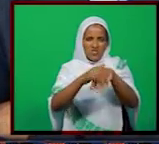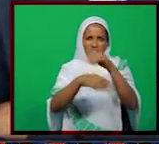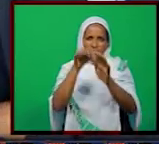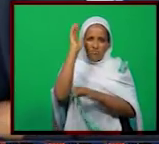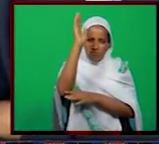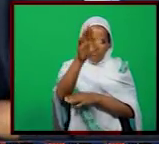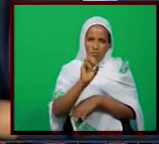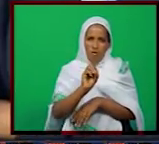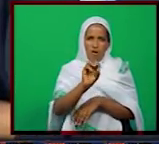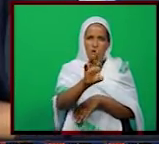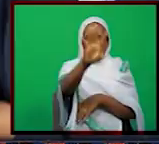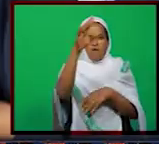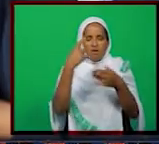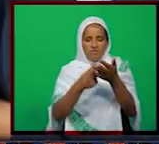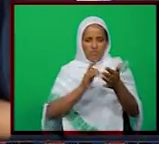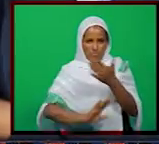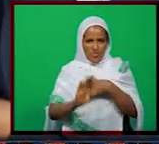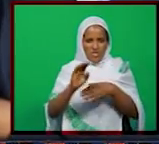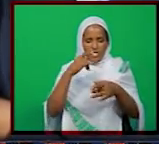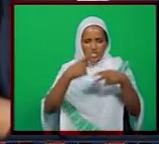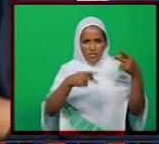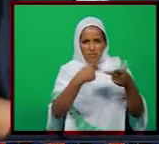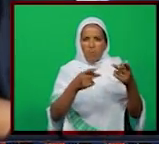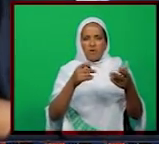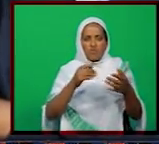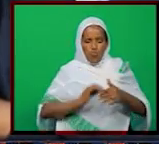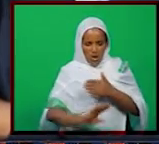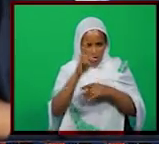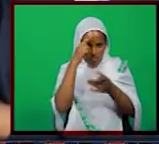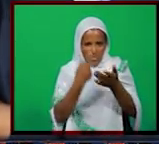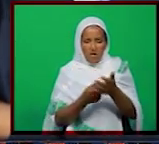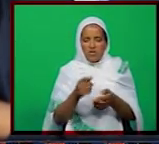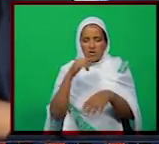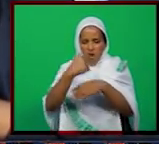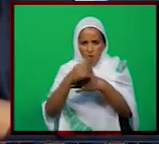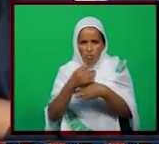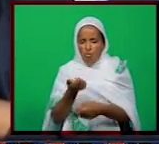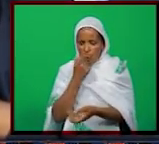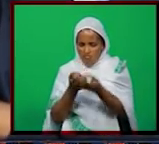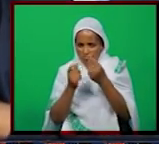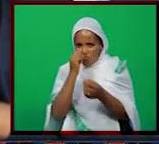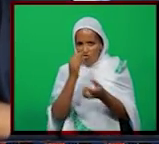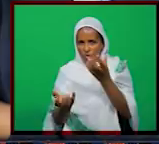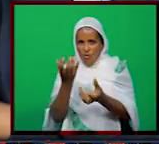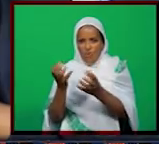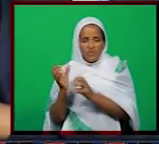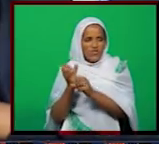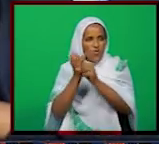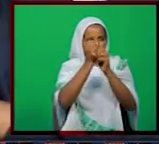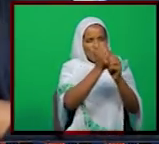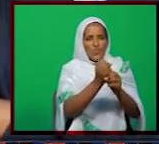ሰባት እጅ የምታበራ ሆና ተወለደች። ዘመዶቿ አራስ ጥሪ ብለው ዳቦ ንፍሮ ቀቅለው ያንን